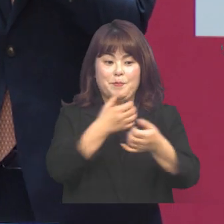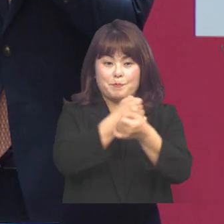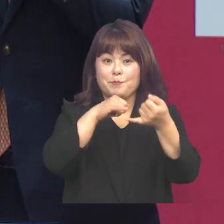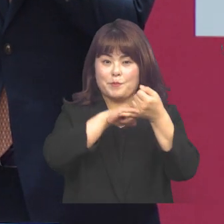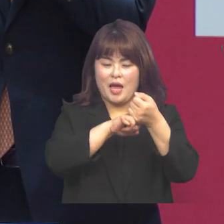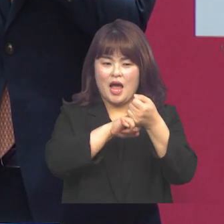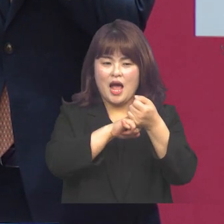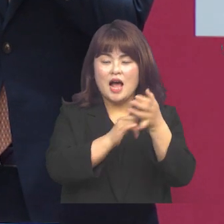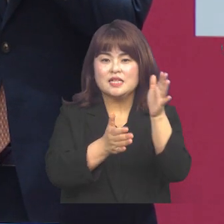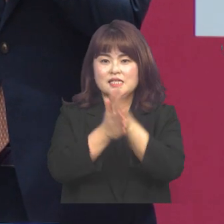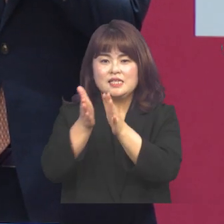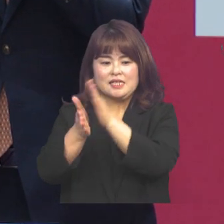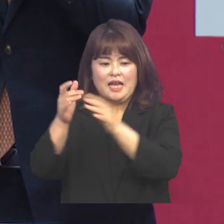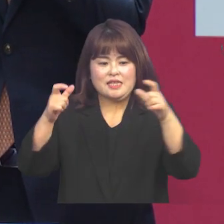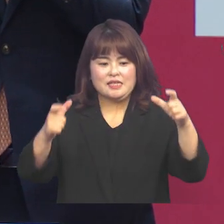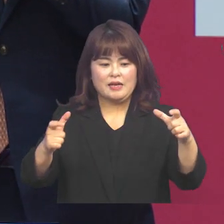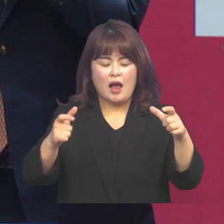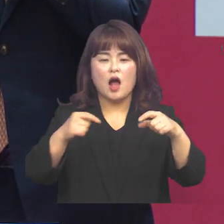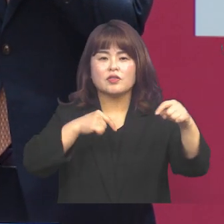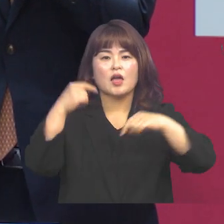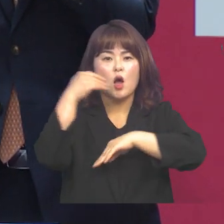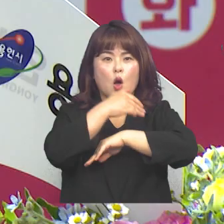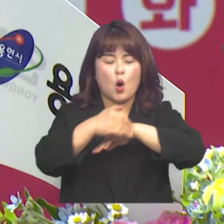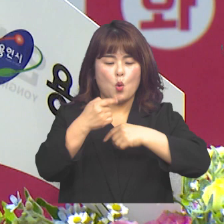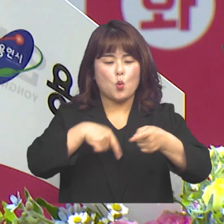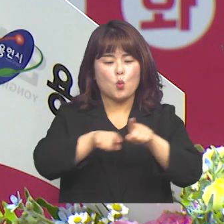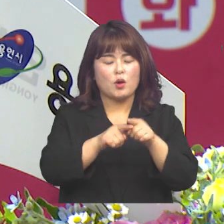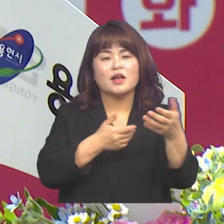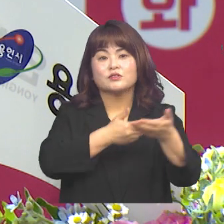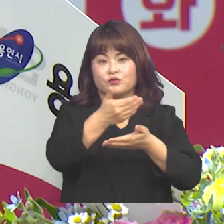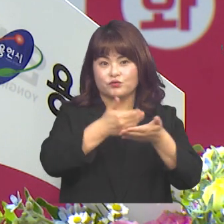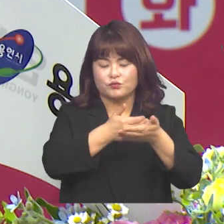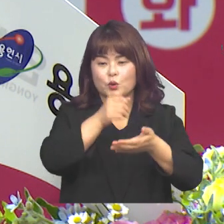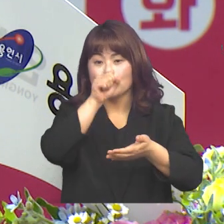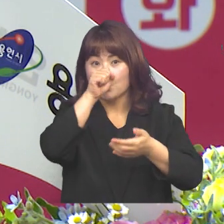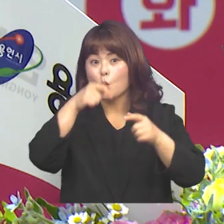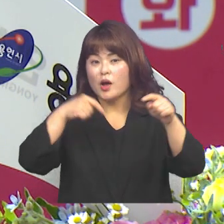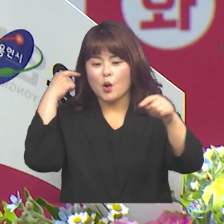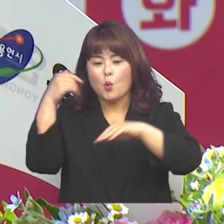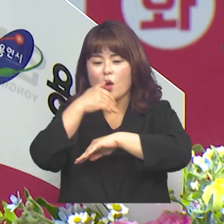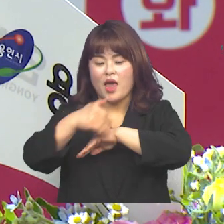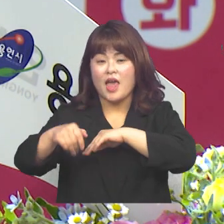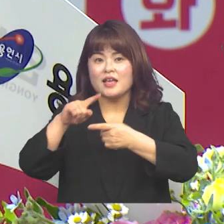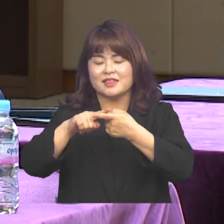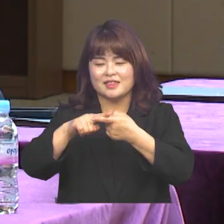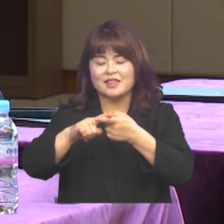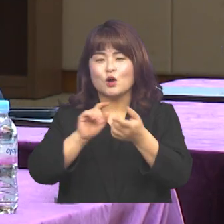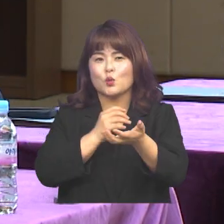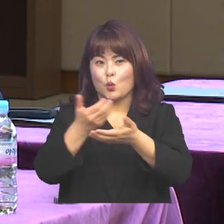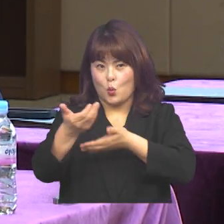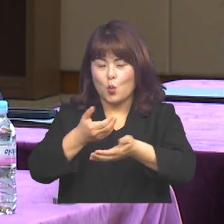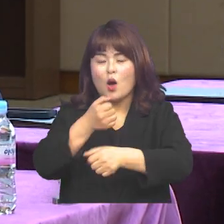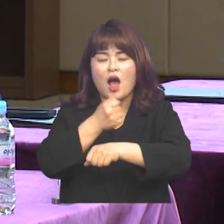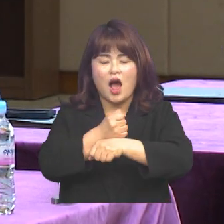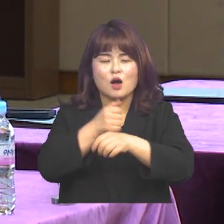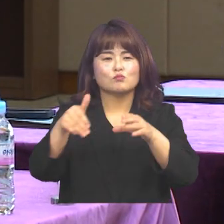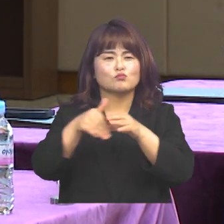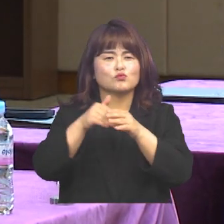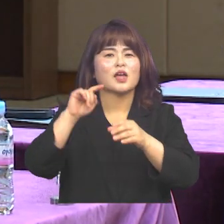협약에 따라 양 도시는 주민자치 활성화를 위한 교류와 시의 우수시책을 공유하고